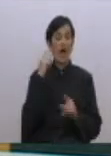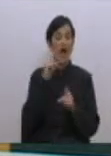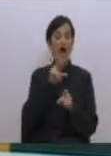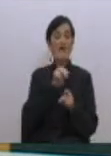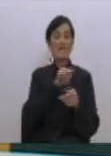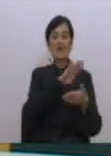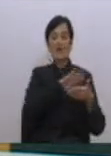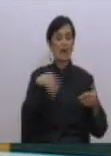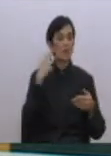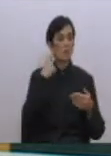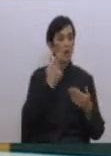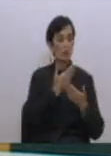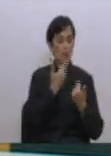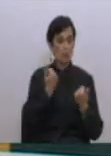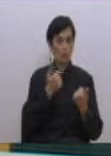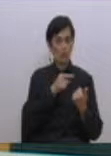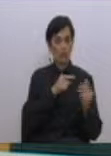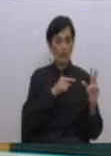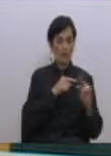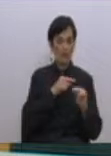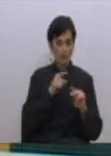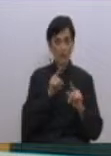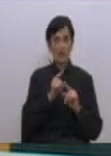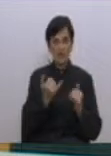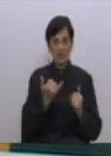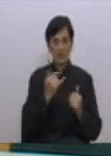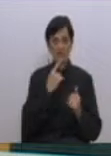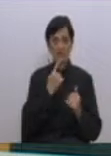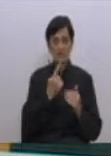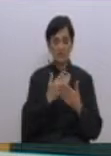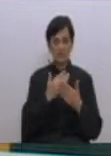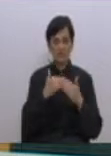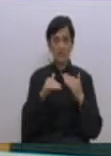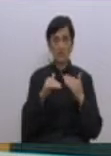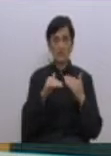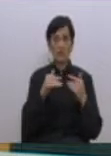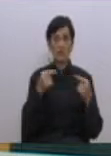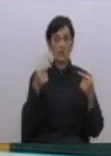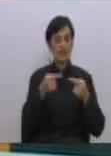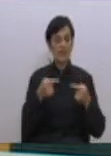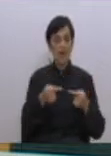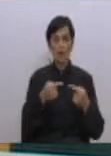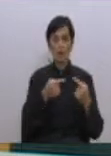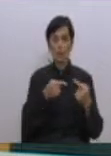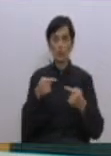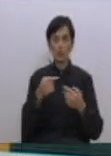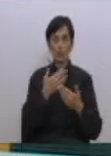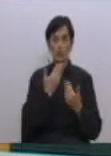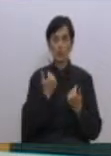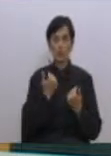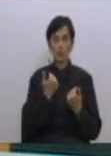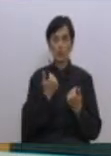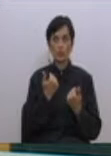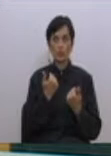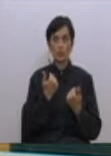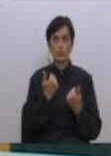კი, როგორ არ აქვს წელს აქვს ეკითხები გადაგზავნილი. კარგით, სხვა დასწრები არ არის.